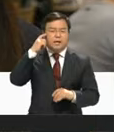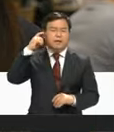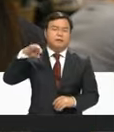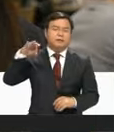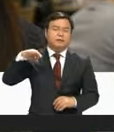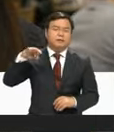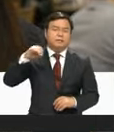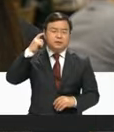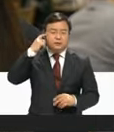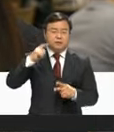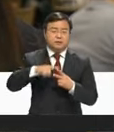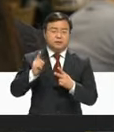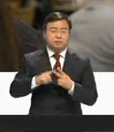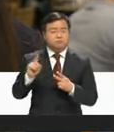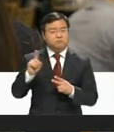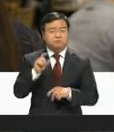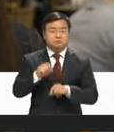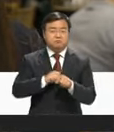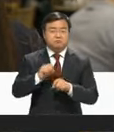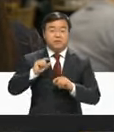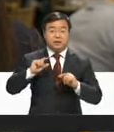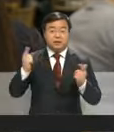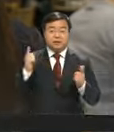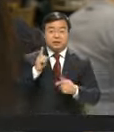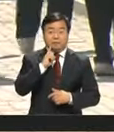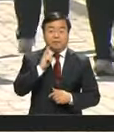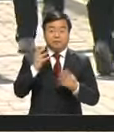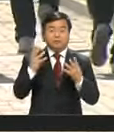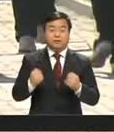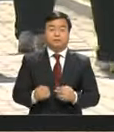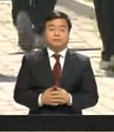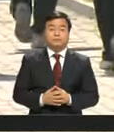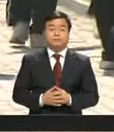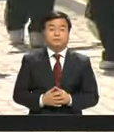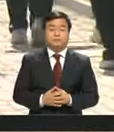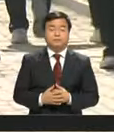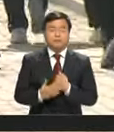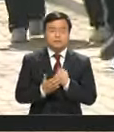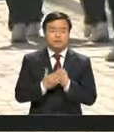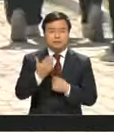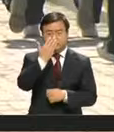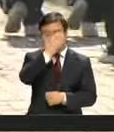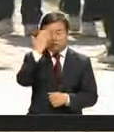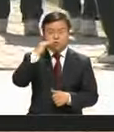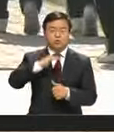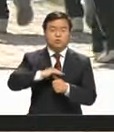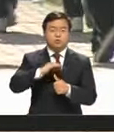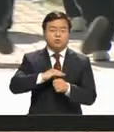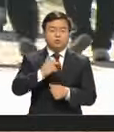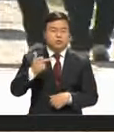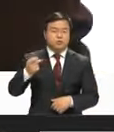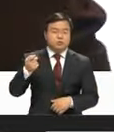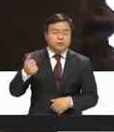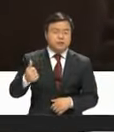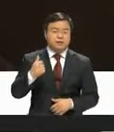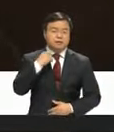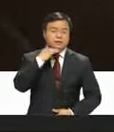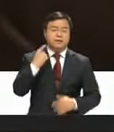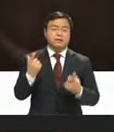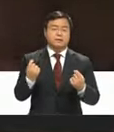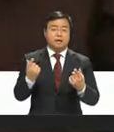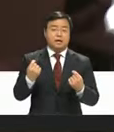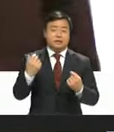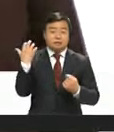여기거나 아무렇지도 않게 여기는 게 있는 것 같아요. 때문에 청소년들은 크고 작은 또래 성폭력 문제가 일어날